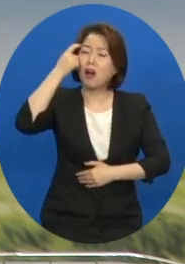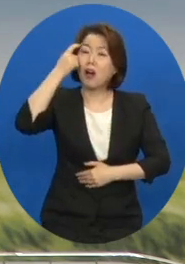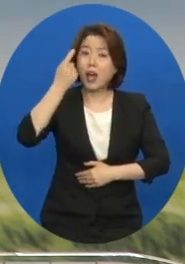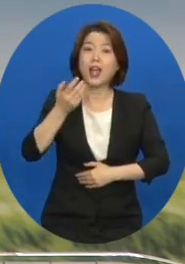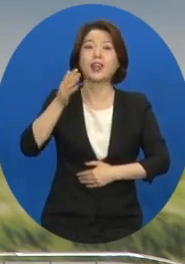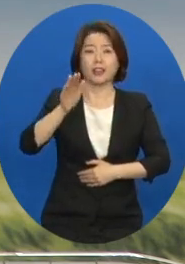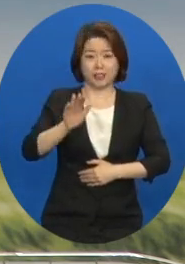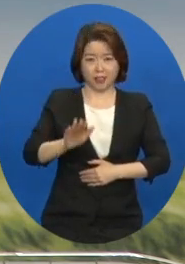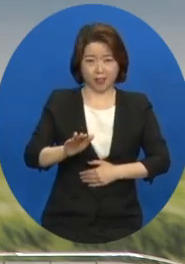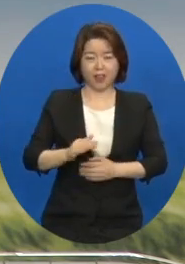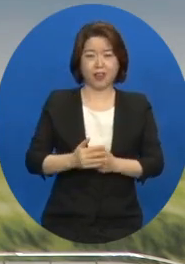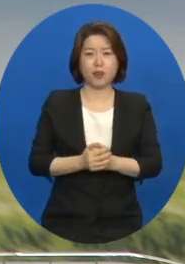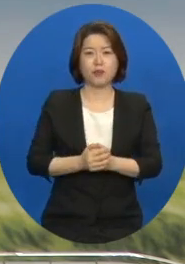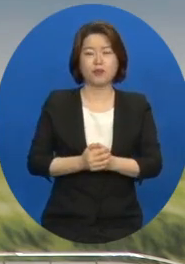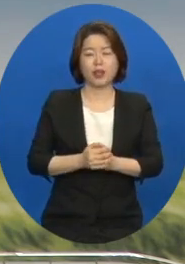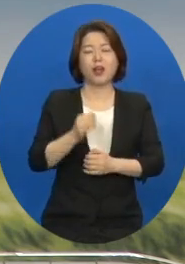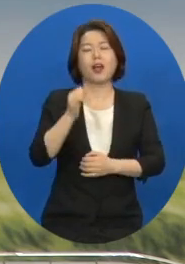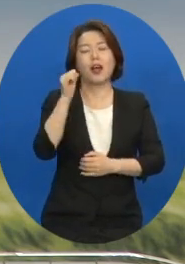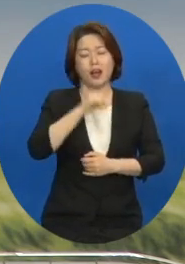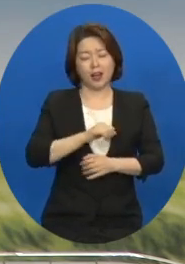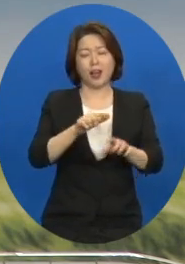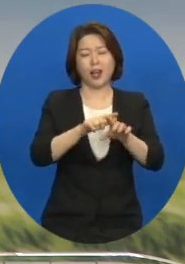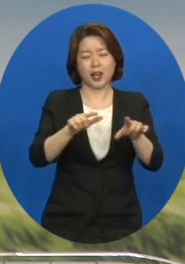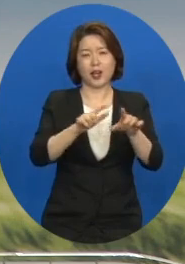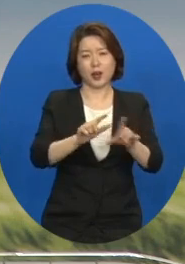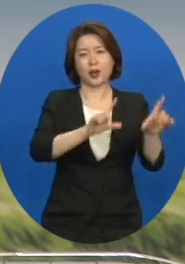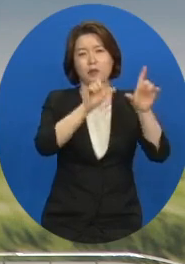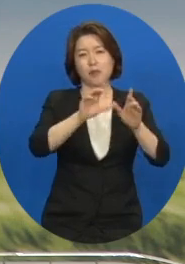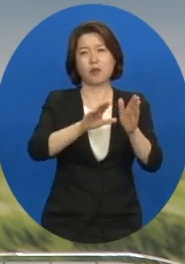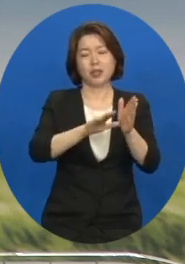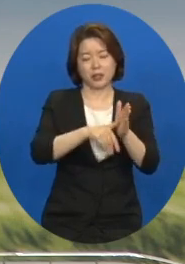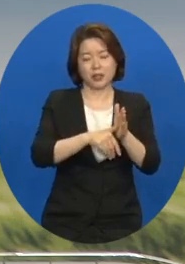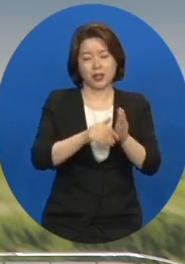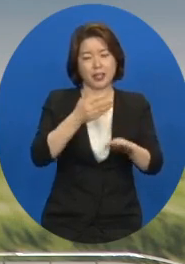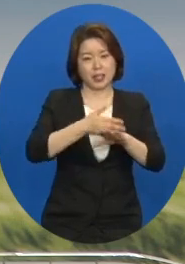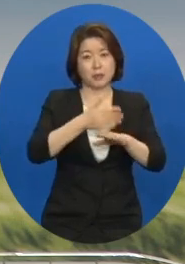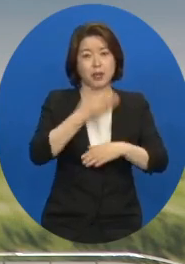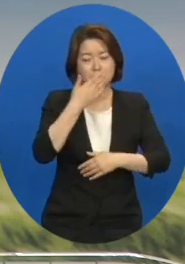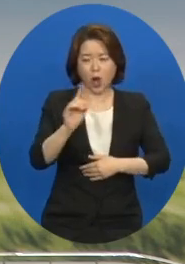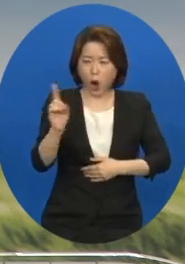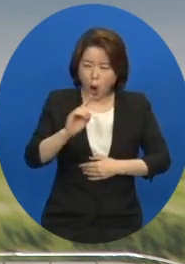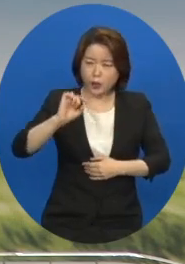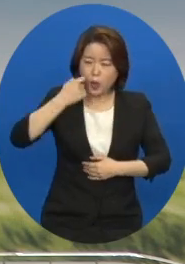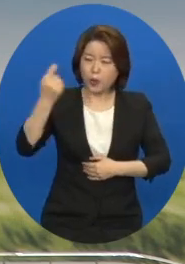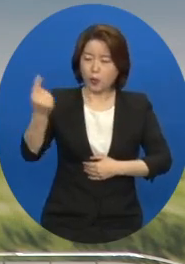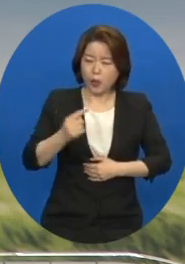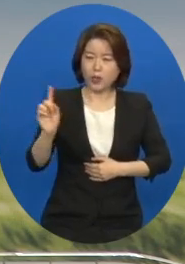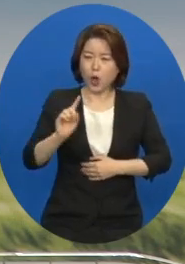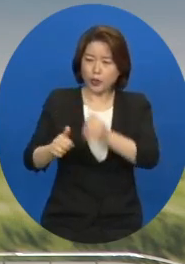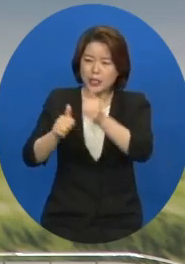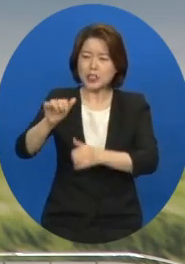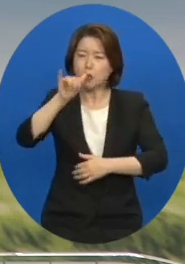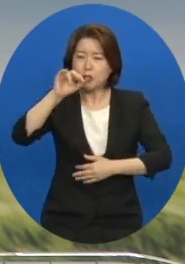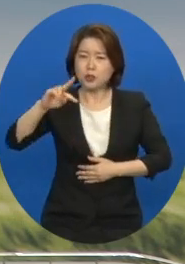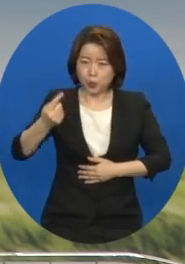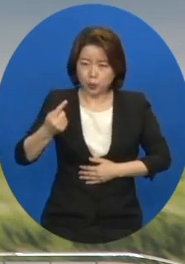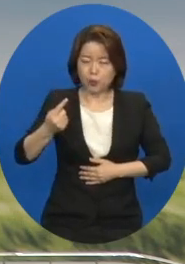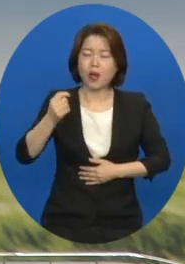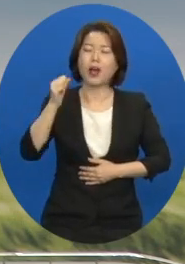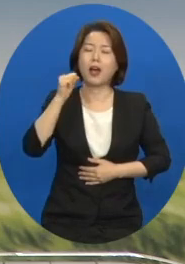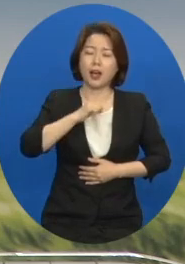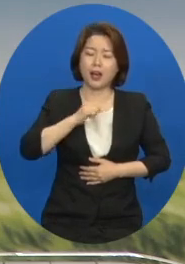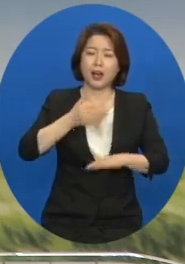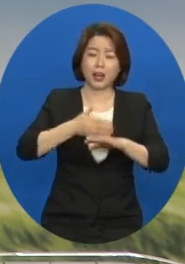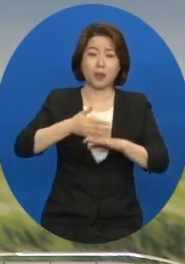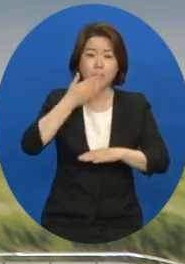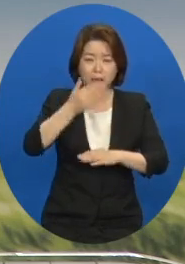그랬는데 범사에 감사할 수 있구나. 어떤 어려움이 와도, 어떤 시험이 있어도 하나님의